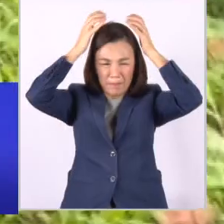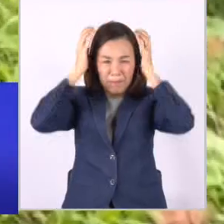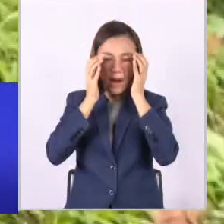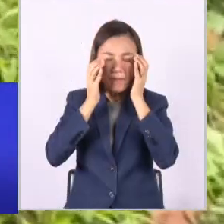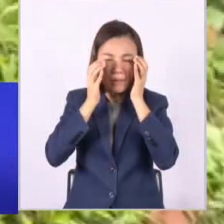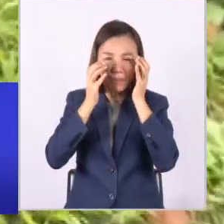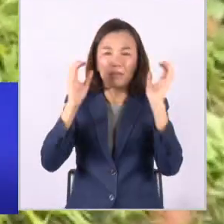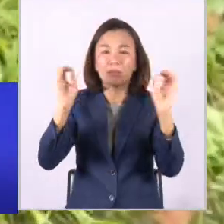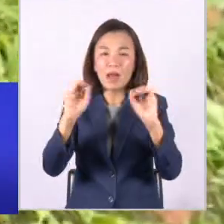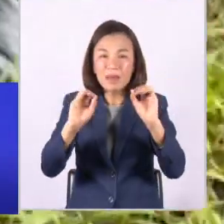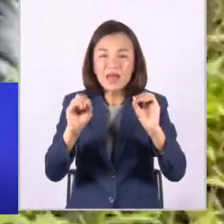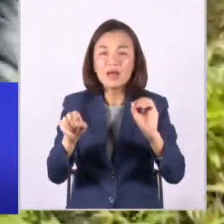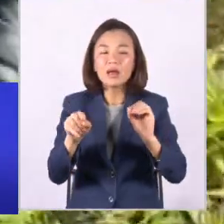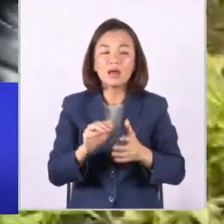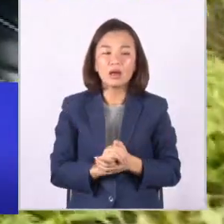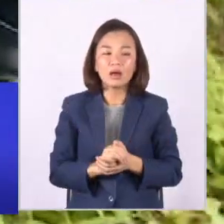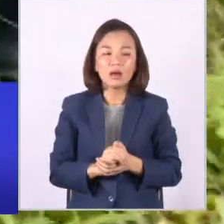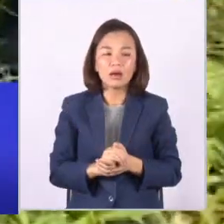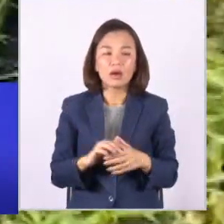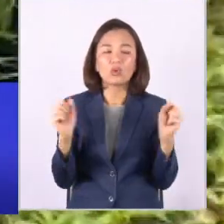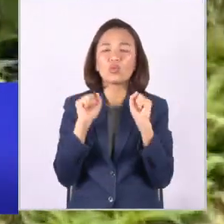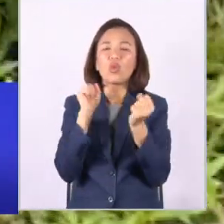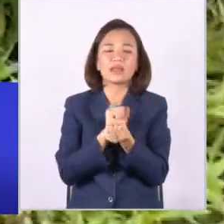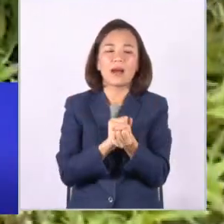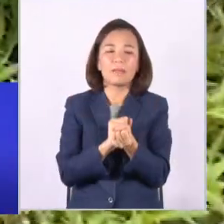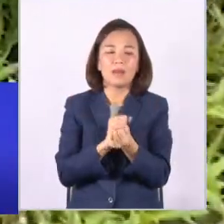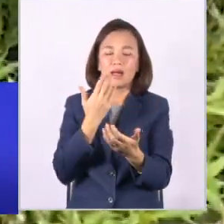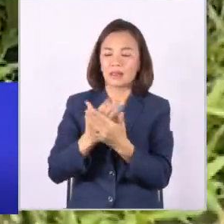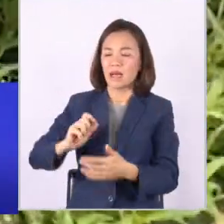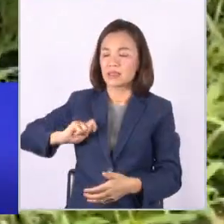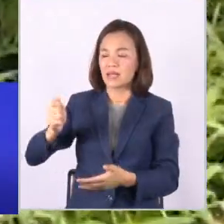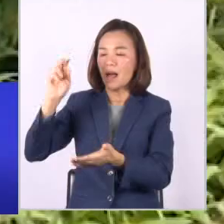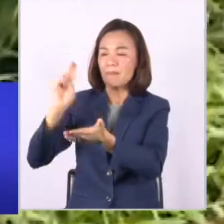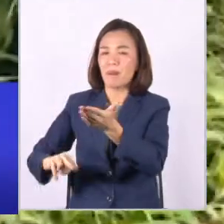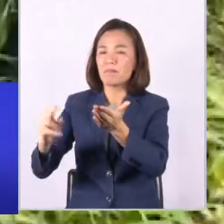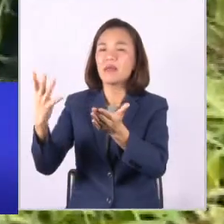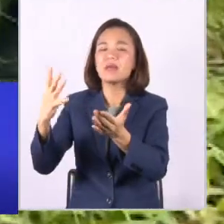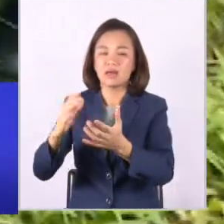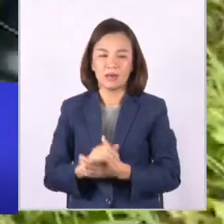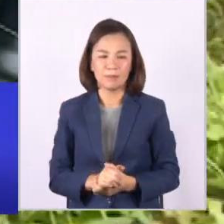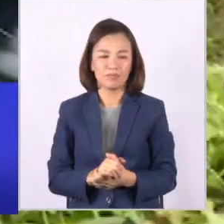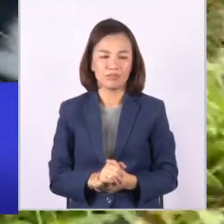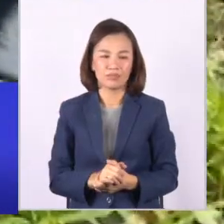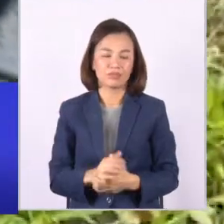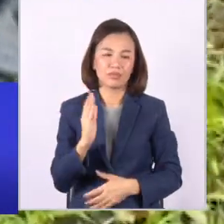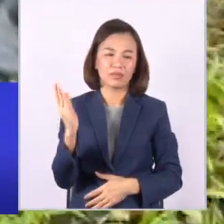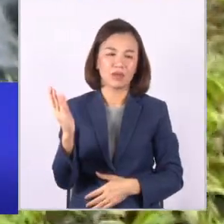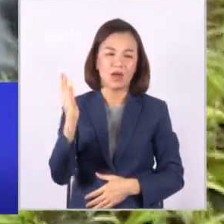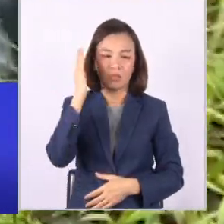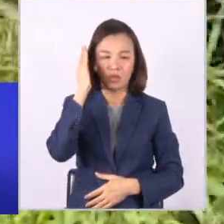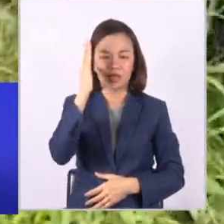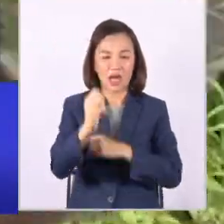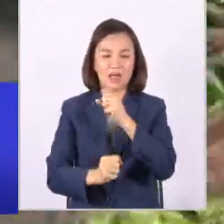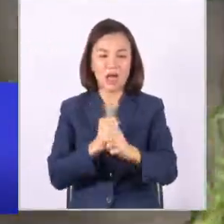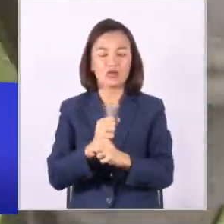อะ แค่นั้นนะคะแล้วก็กลัวถูกจับไงเพราะว่าไม่มีเงินไปเสียค่าปรับอะค่ะนายคนนี้คือนายเจมส์อายุ23ปีนะ